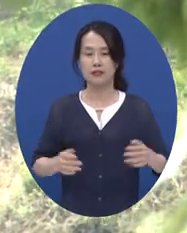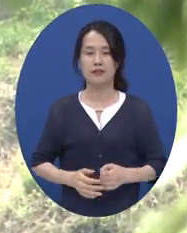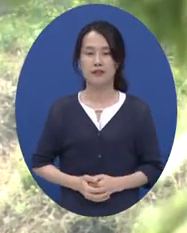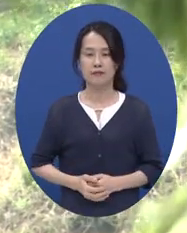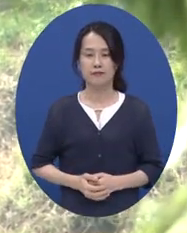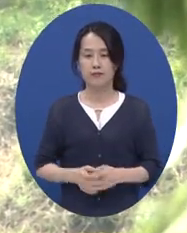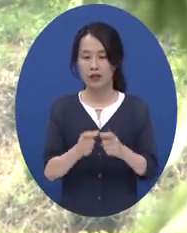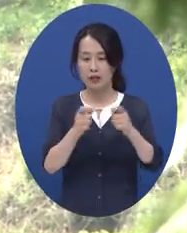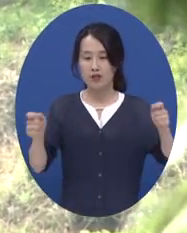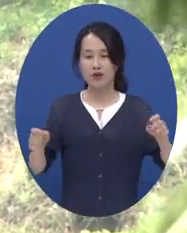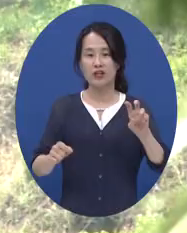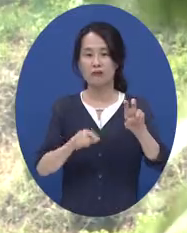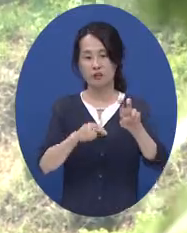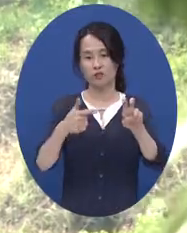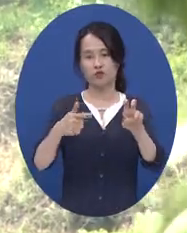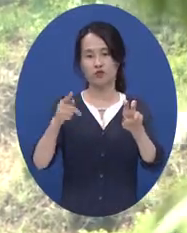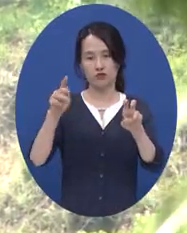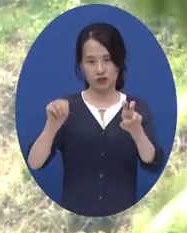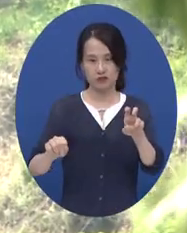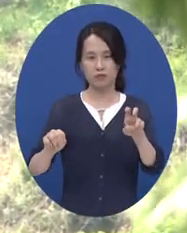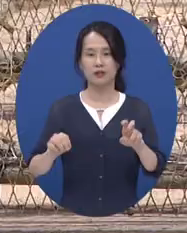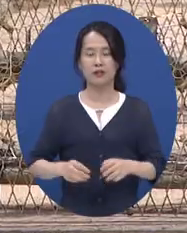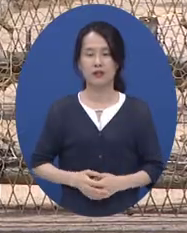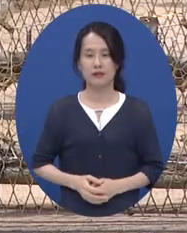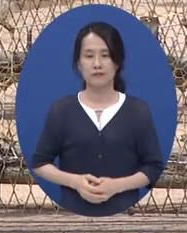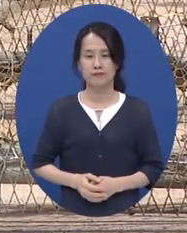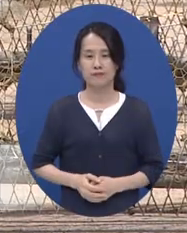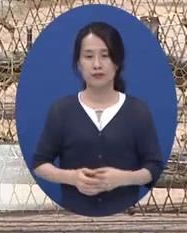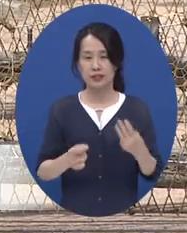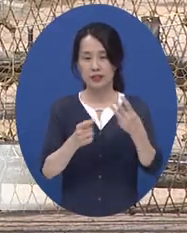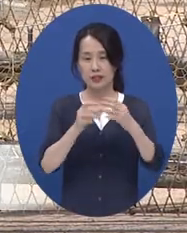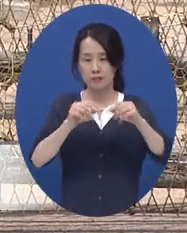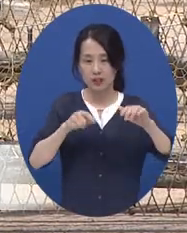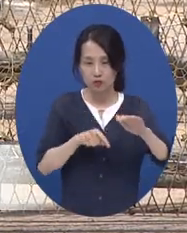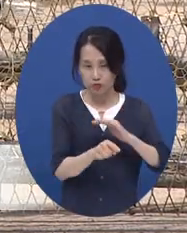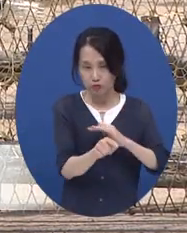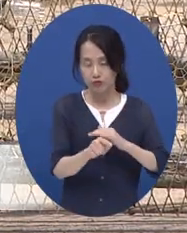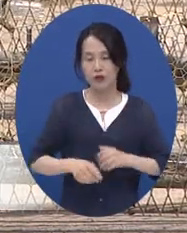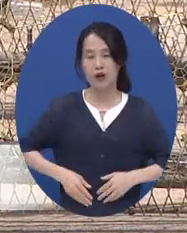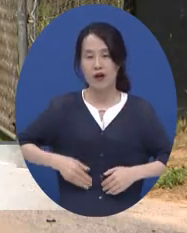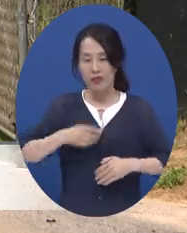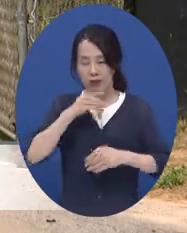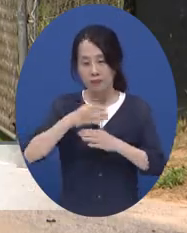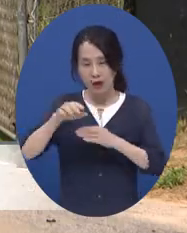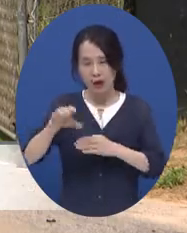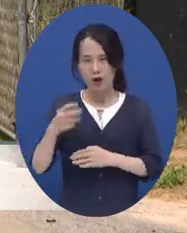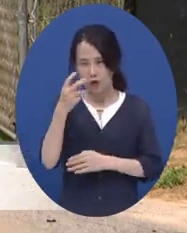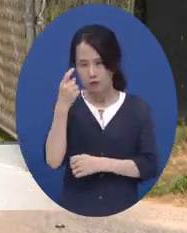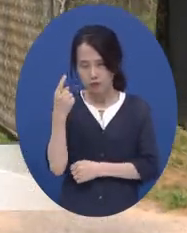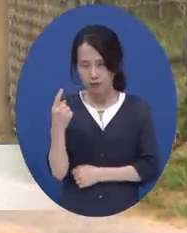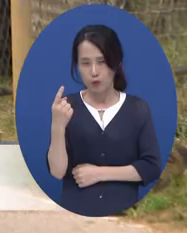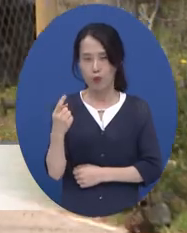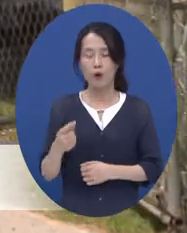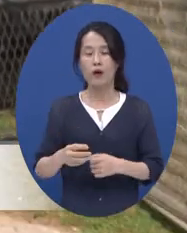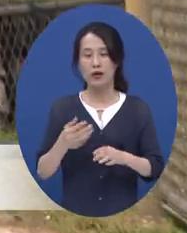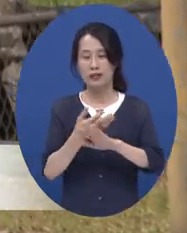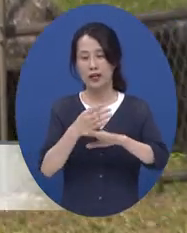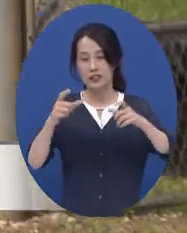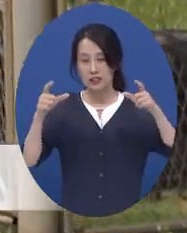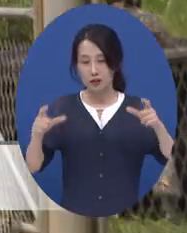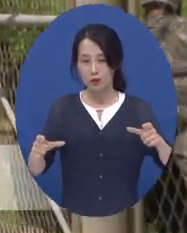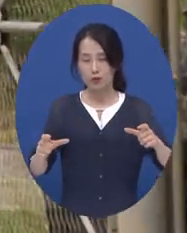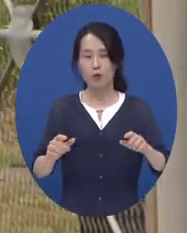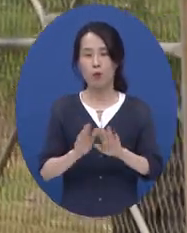초소를 거칩니다. 모두 20.6km. 제3 땅굴과 남방 한계선의 철책 경계 초소가 포함된 다른